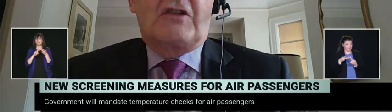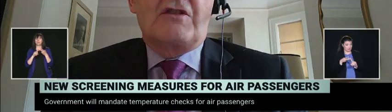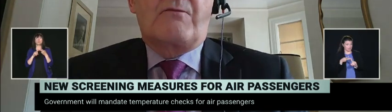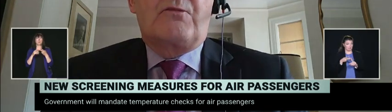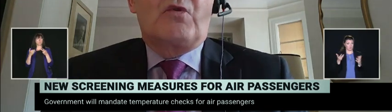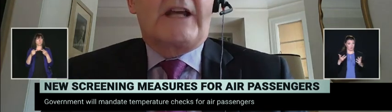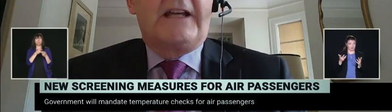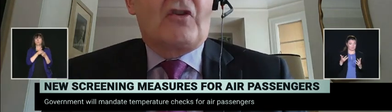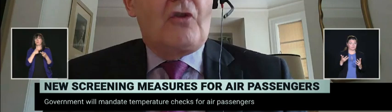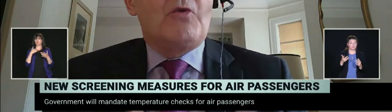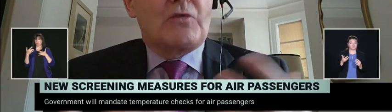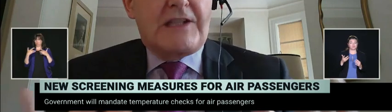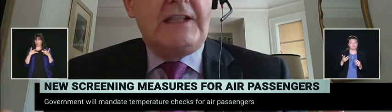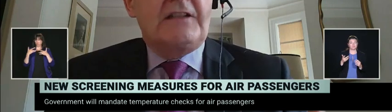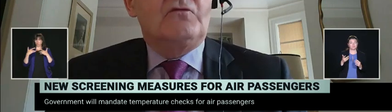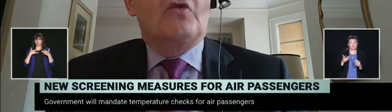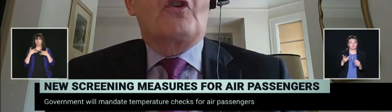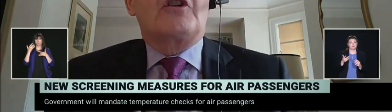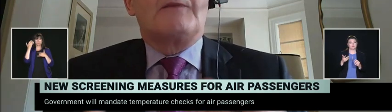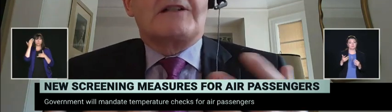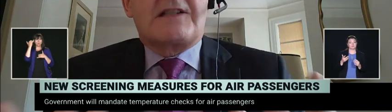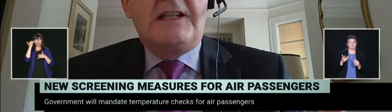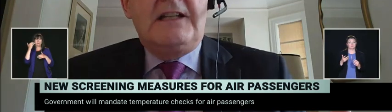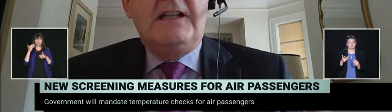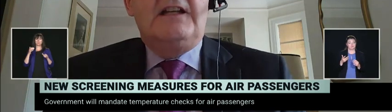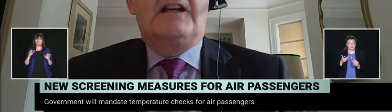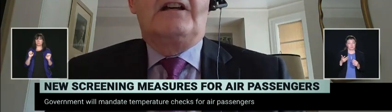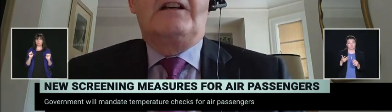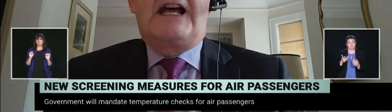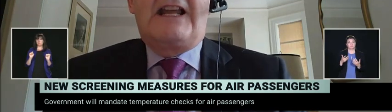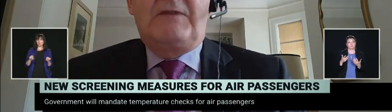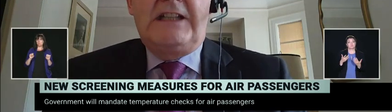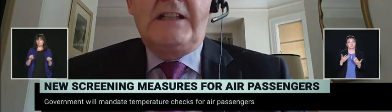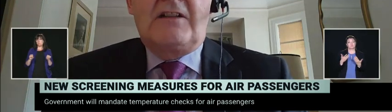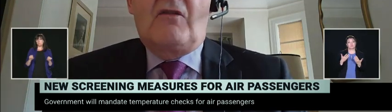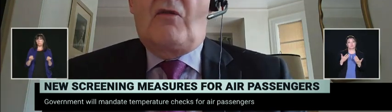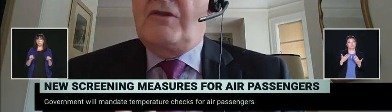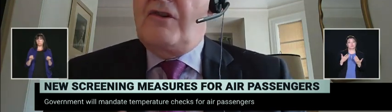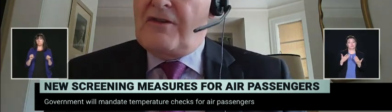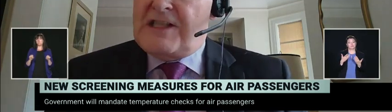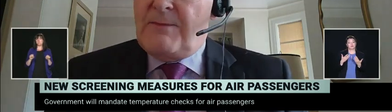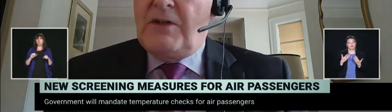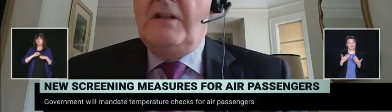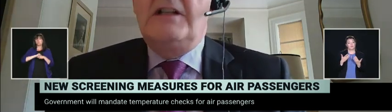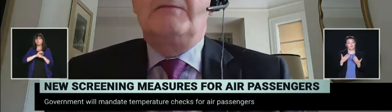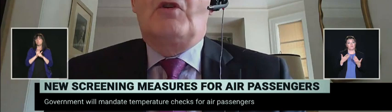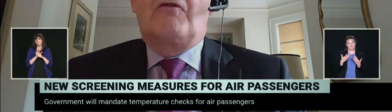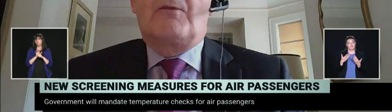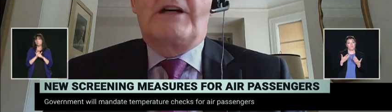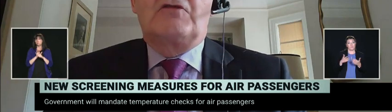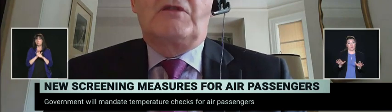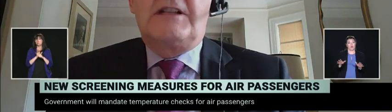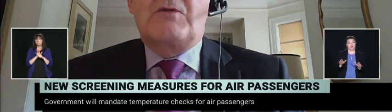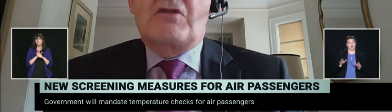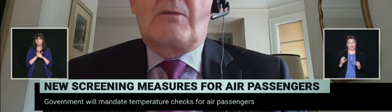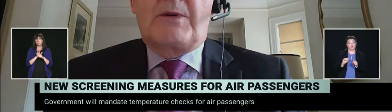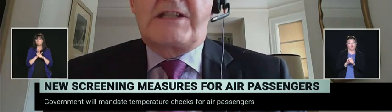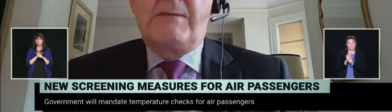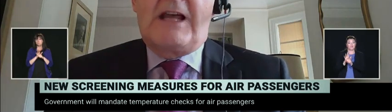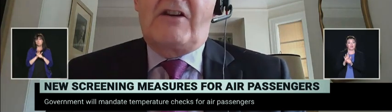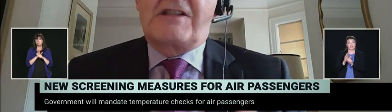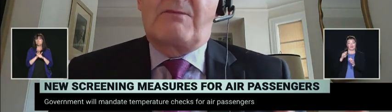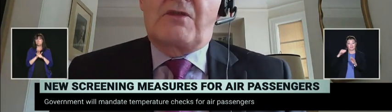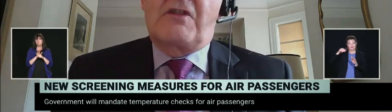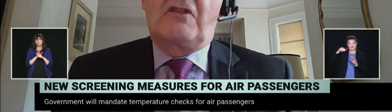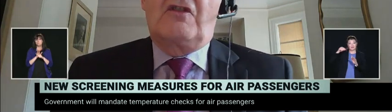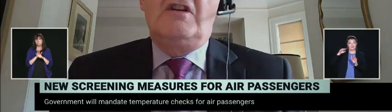que le virus pourrait rebondir ou recommencer à l'avenir. On ne le sait pas, mais on veut prendre toutes les mesures